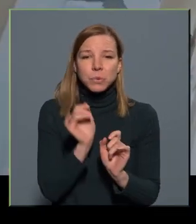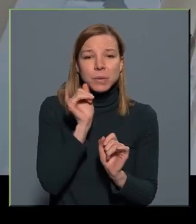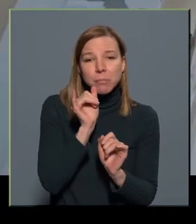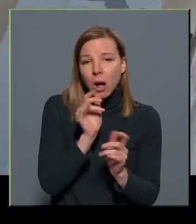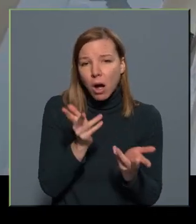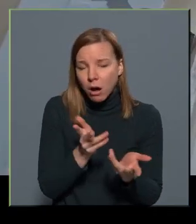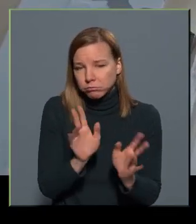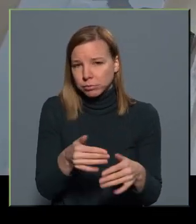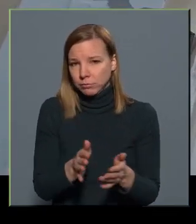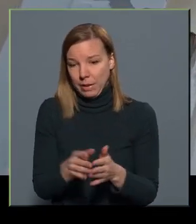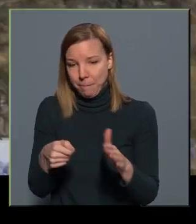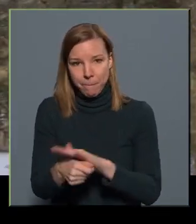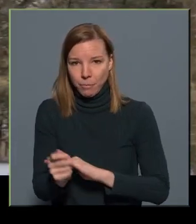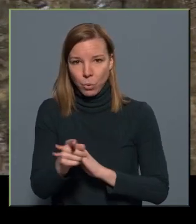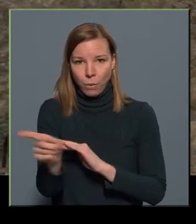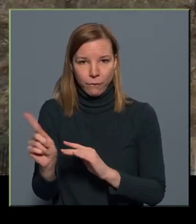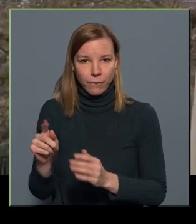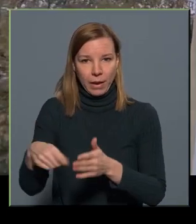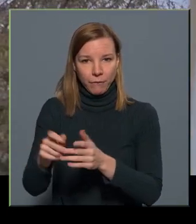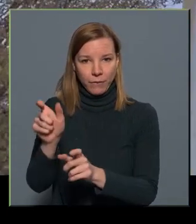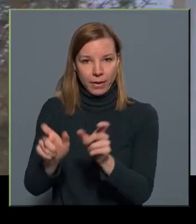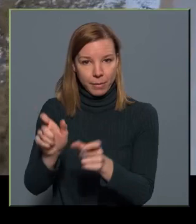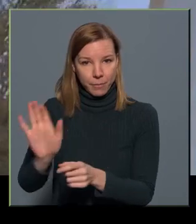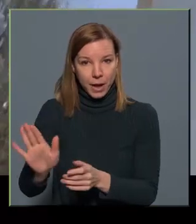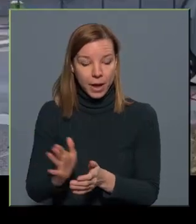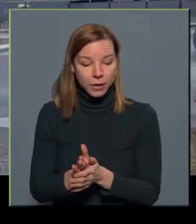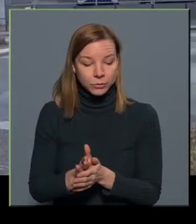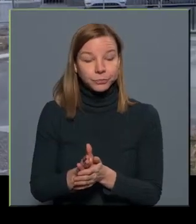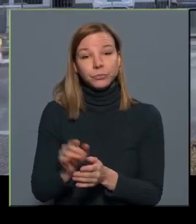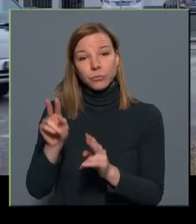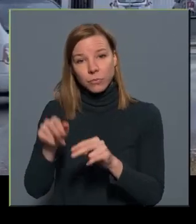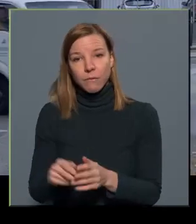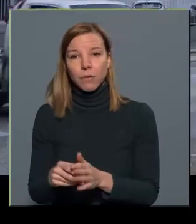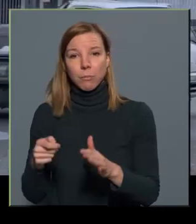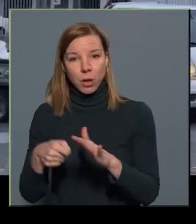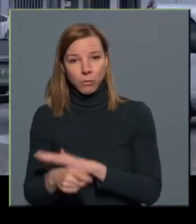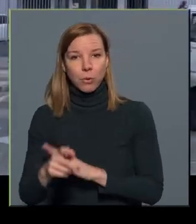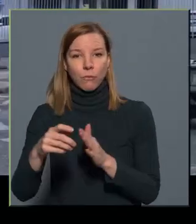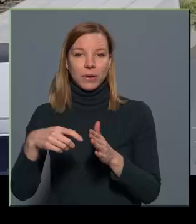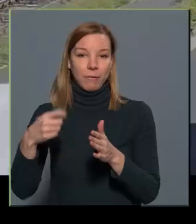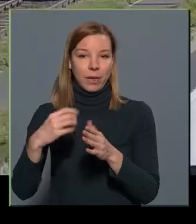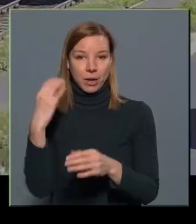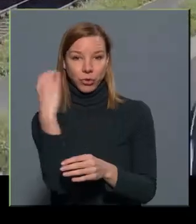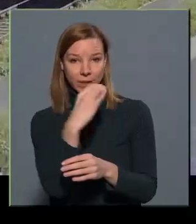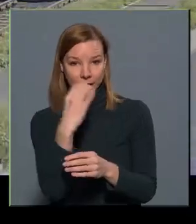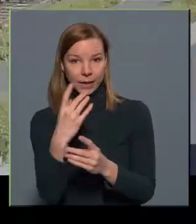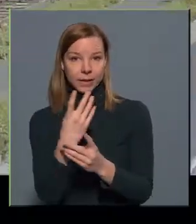filmesek vannak, profi filmesek nézik részben, meg olyanok, akik nem,